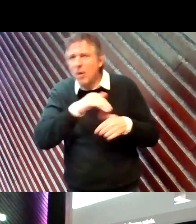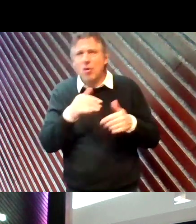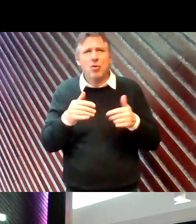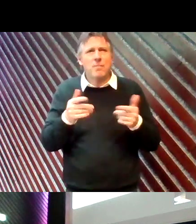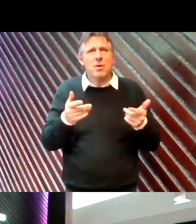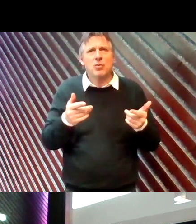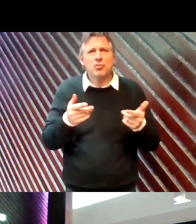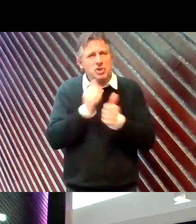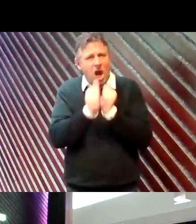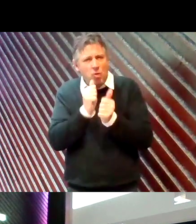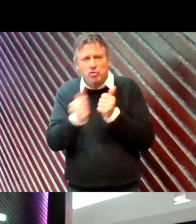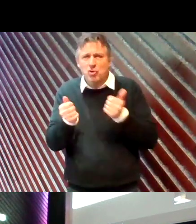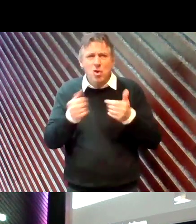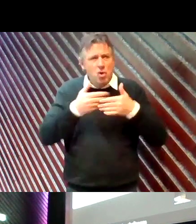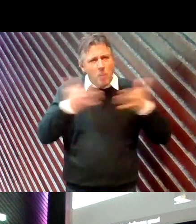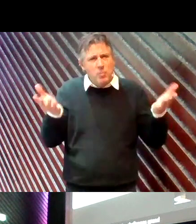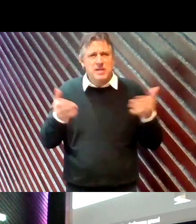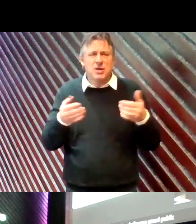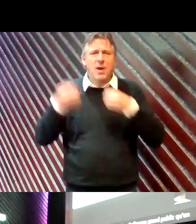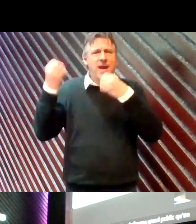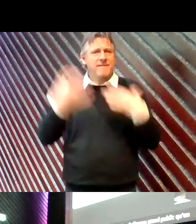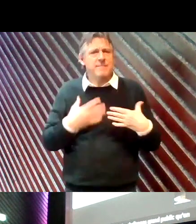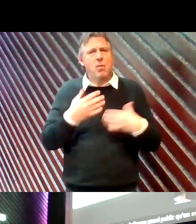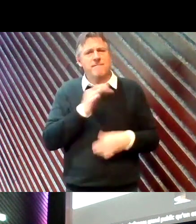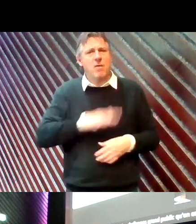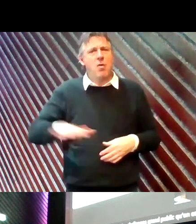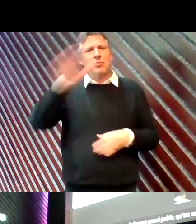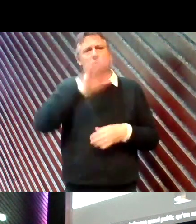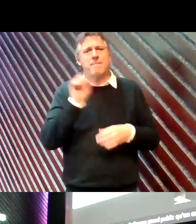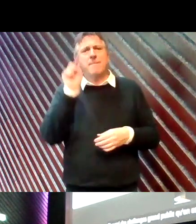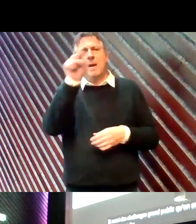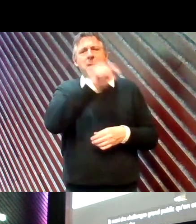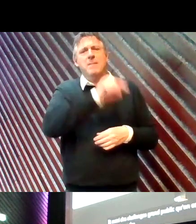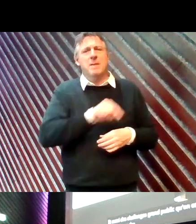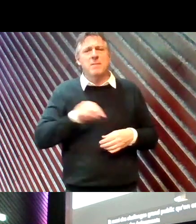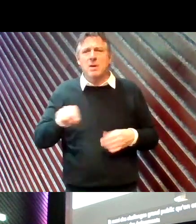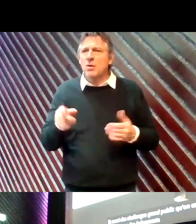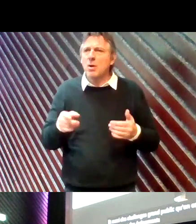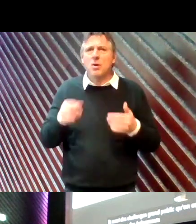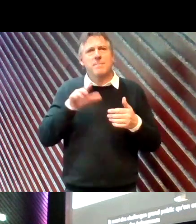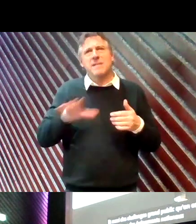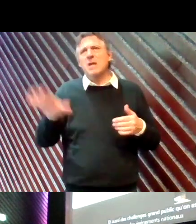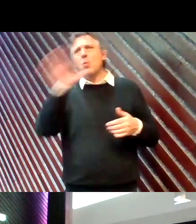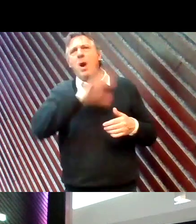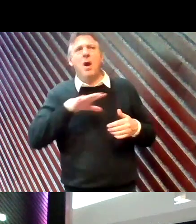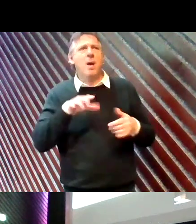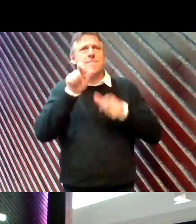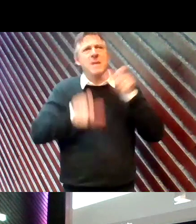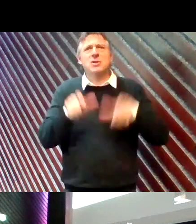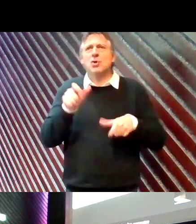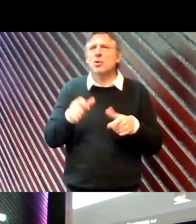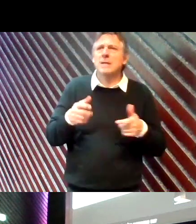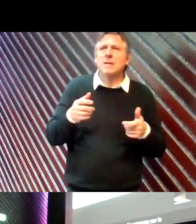qu'on essaie de déployer sur des événements nationaux pour pouvoir inciter toutes les personnes sur le territoire national